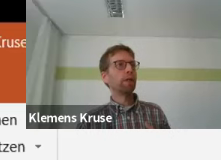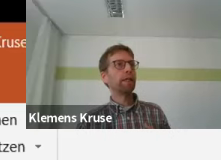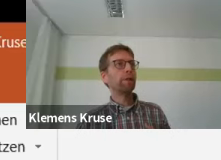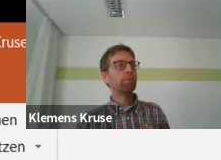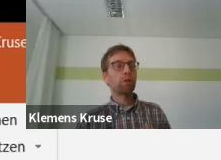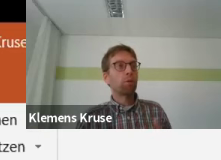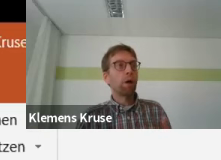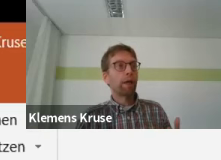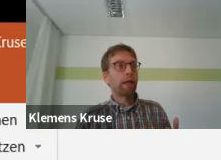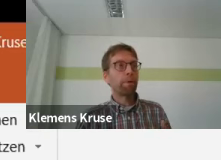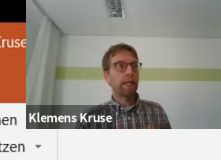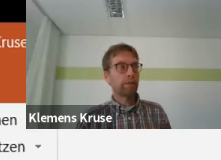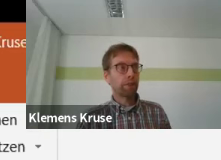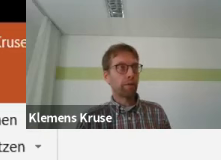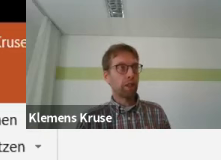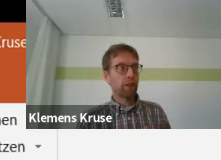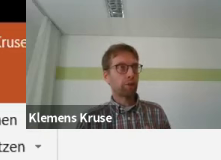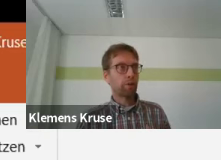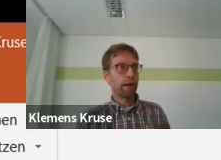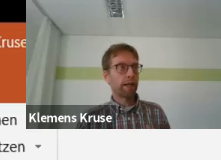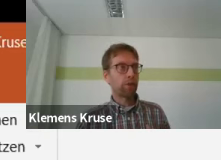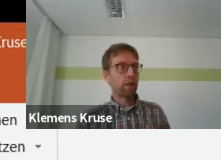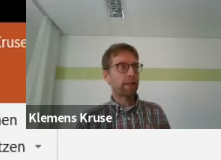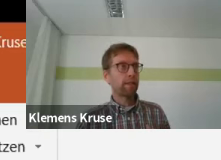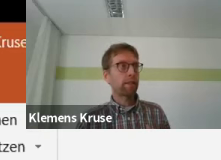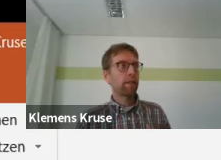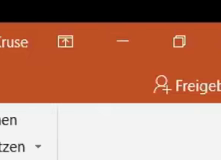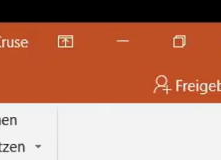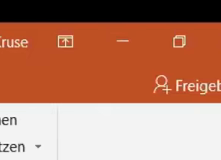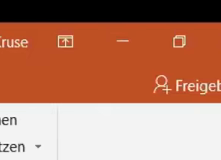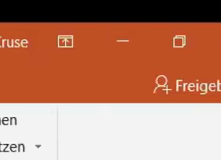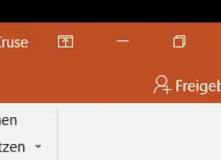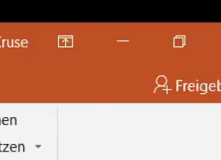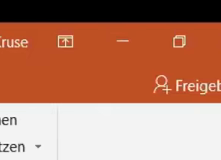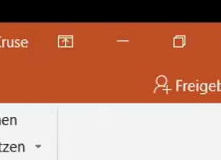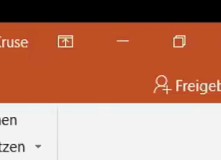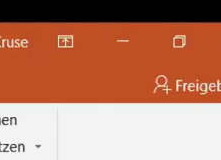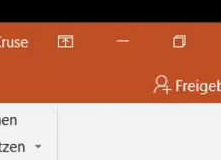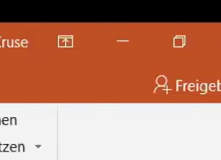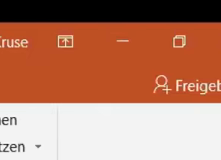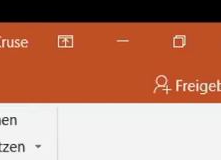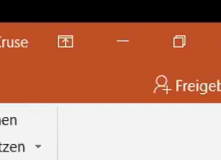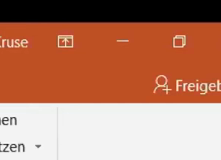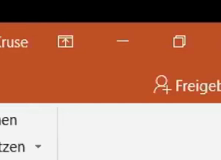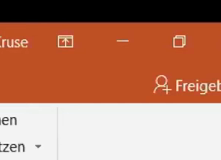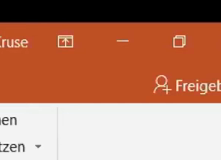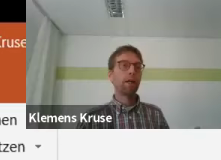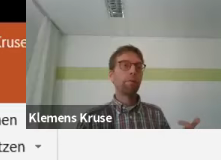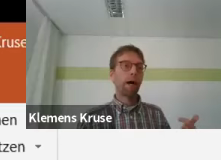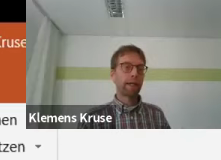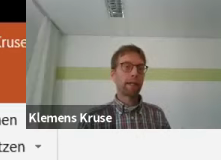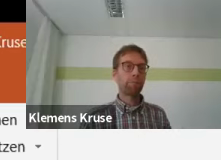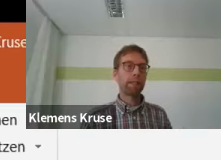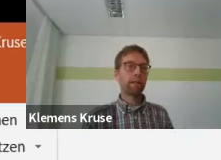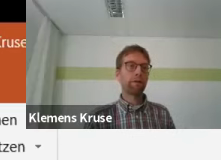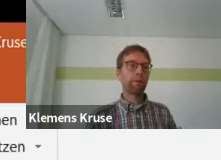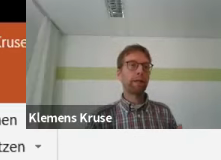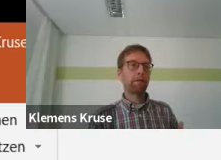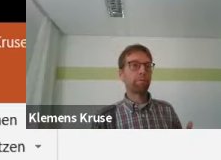der Unternehmen gibt, überhaupt eine Bereitschaft, sich auf ein Schlichtungsverfahren einzulassen. Diese Schlichtungsverfahren können auch von